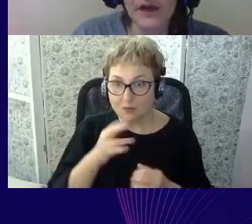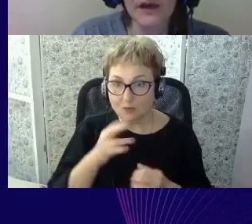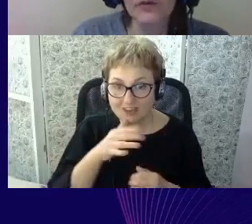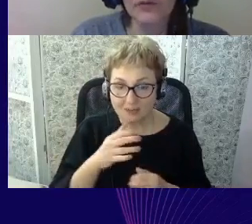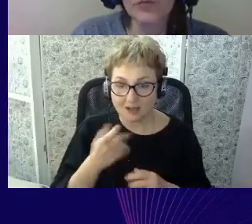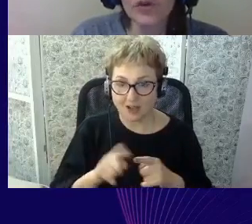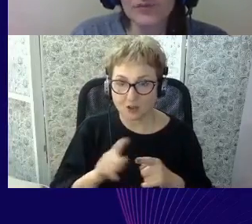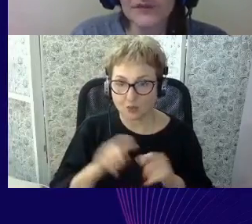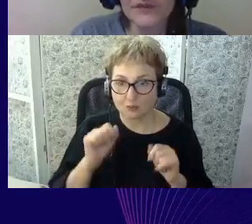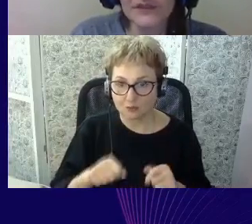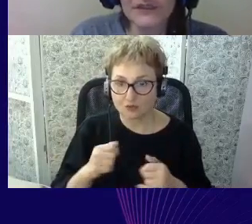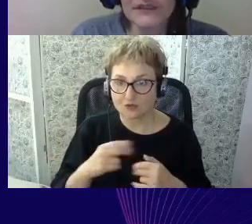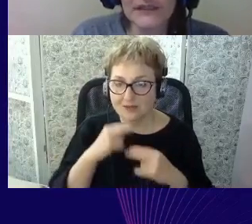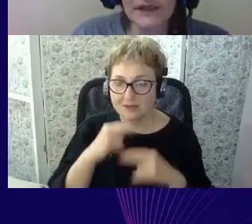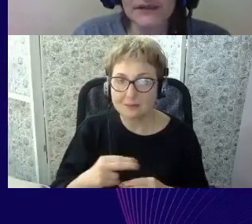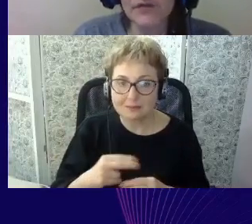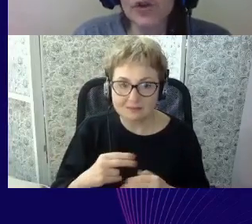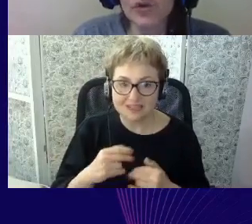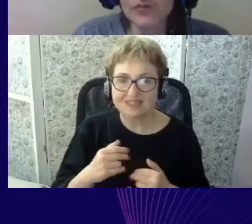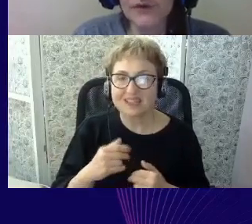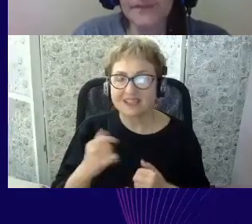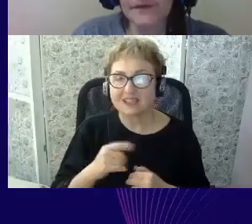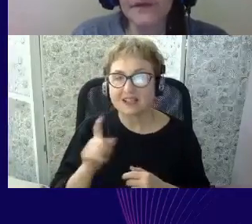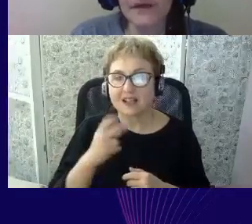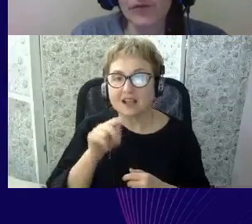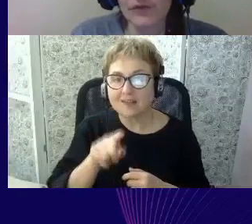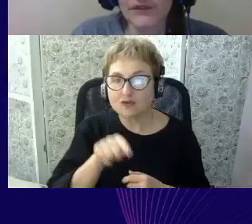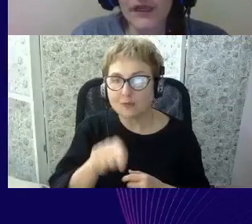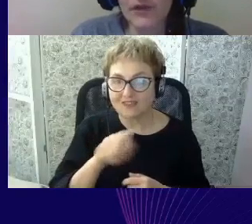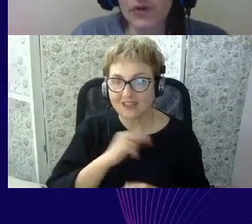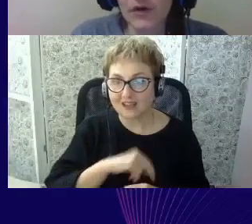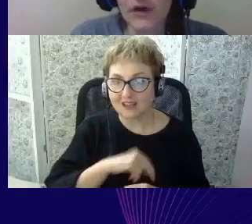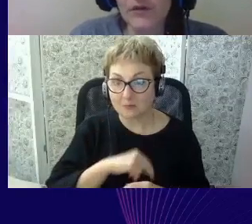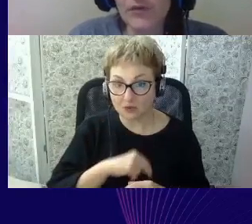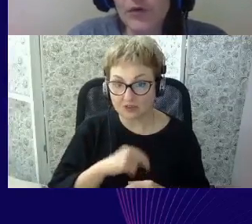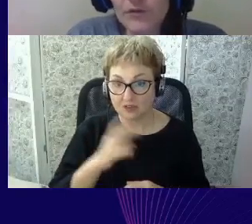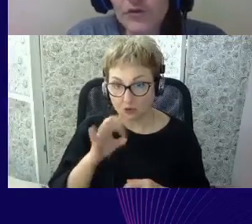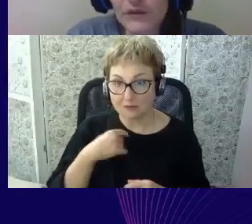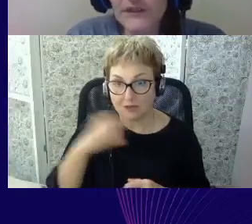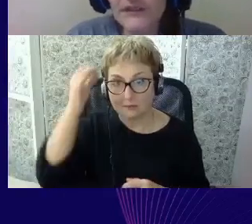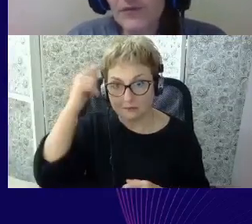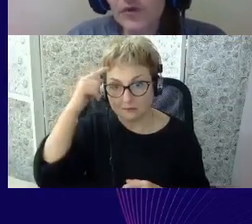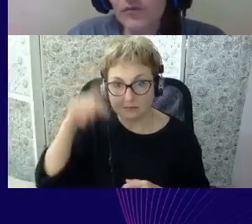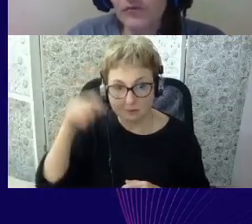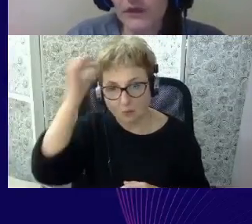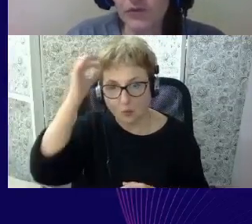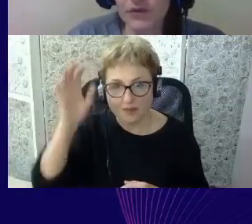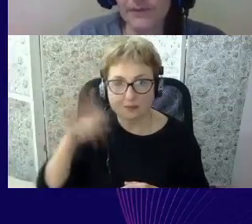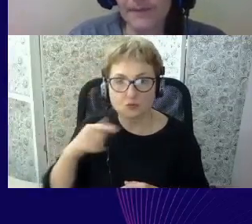времени, который мы можем посвятить для того, чтобы в ней работать. Но мы помним, что у нас есть